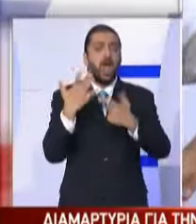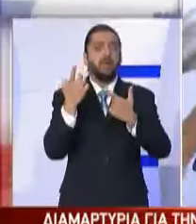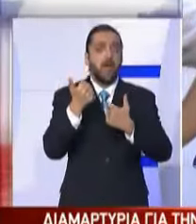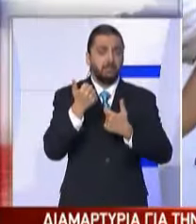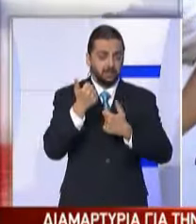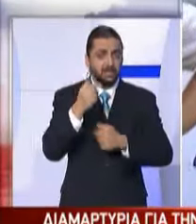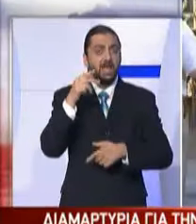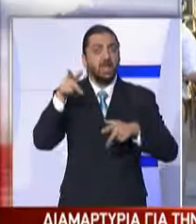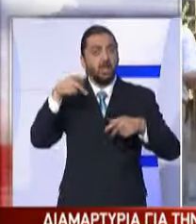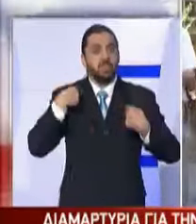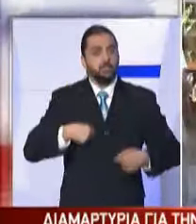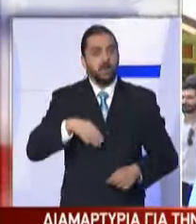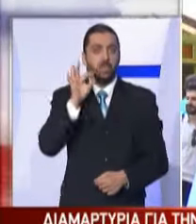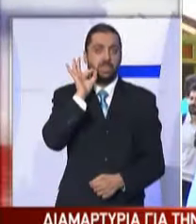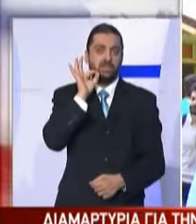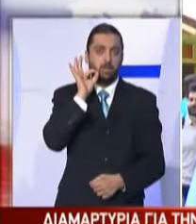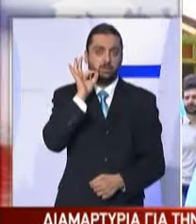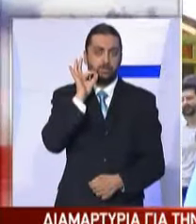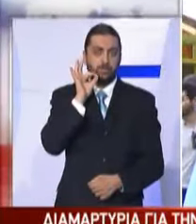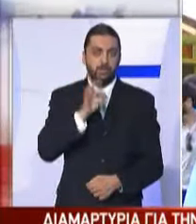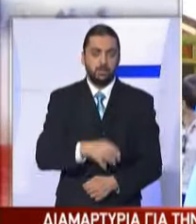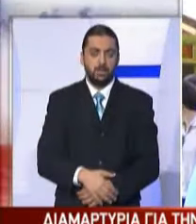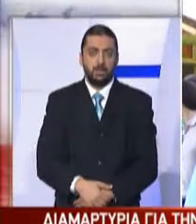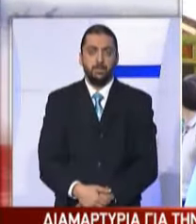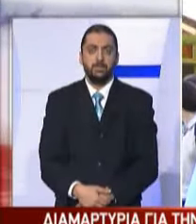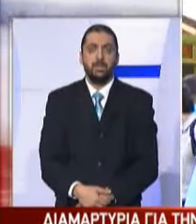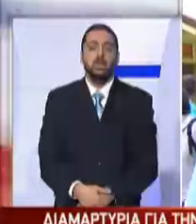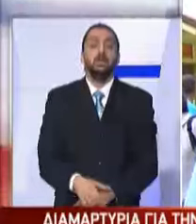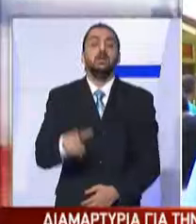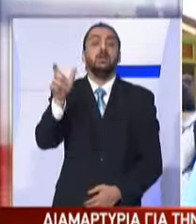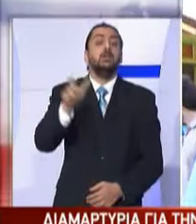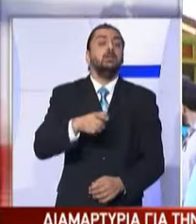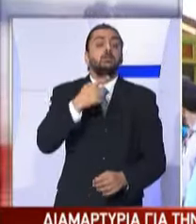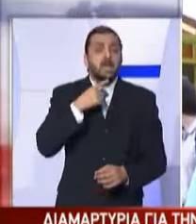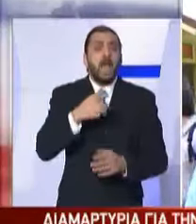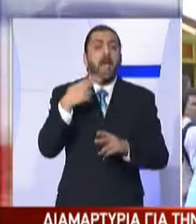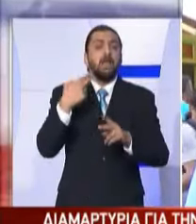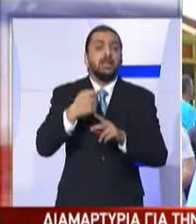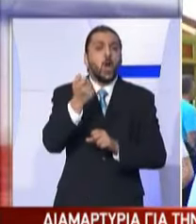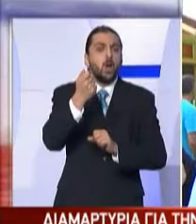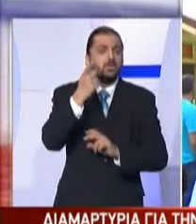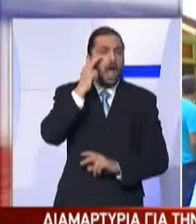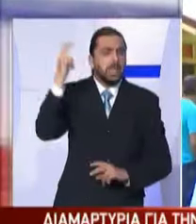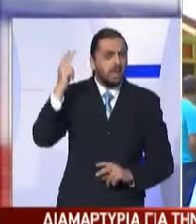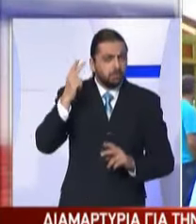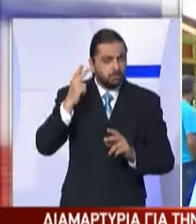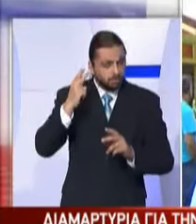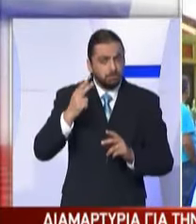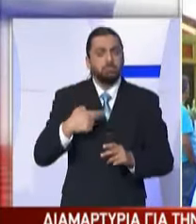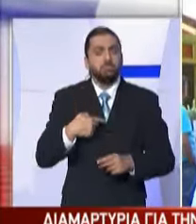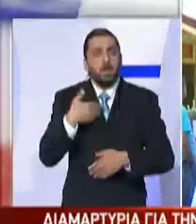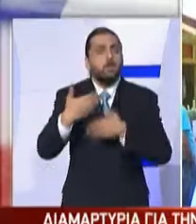Δημαρχείο Θεσσαλονίκης. Η ΑΘ ενημερώνει επίσημα τους οικονομικούς αναλυτές για την πορεία της εταιρείας. Ξέρουμε στην ουσία ανοίγει την όρεξη